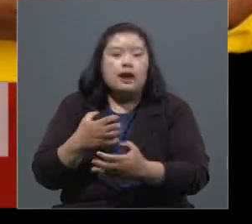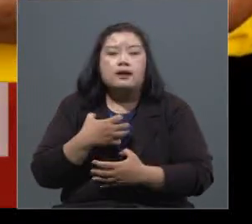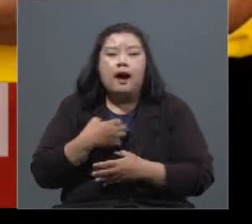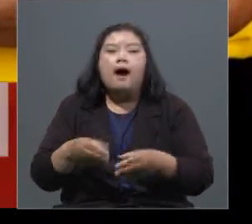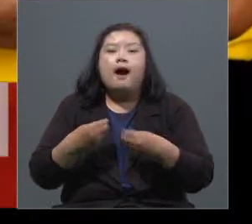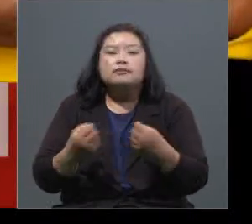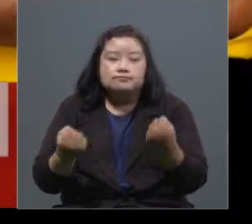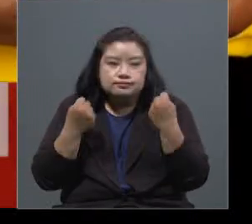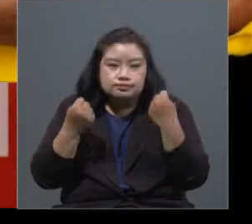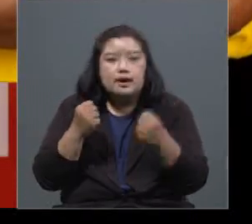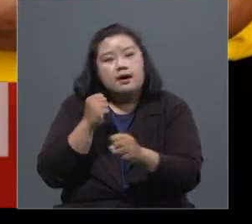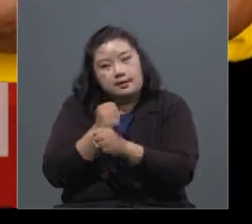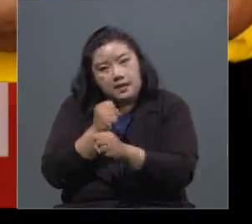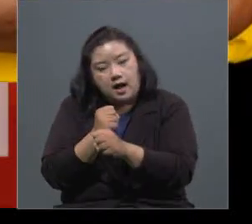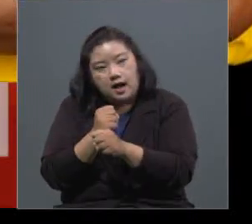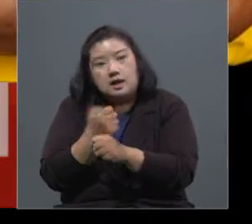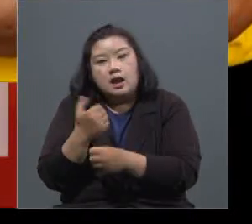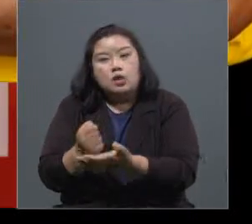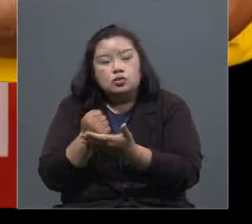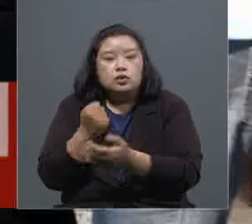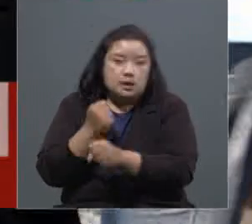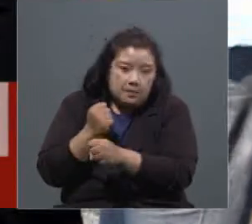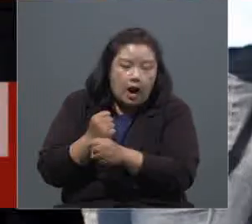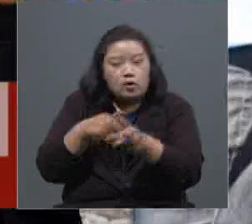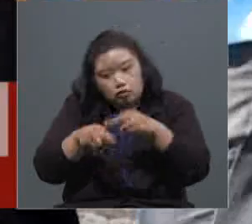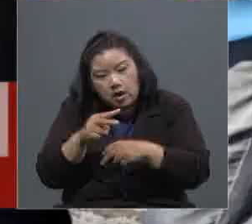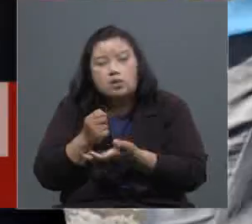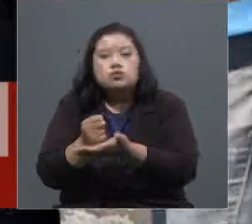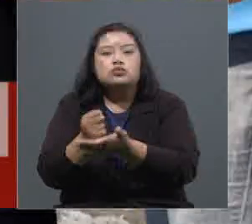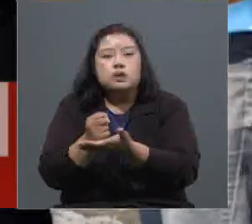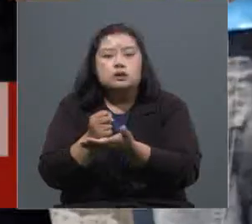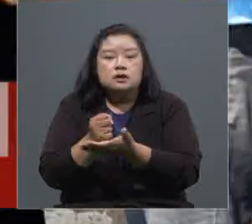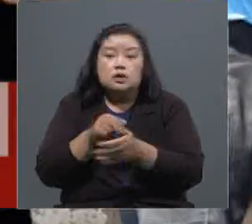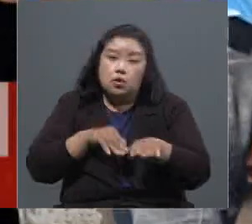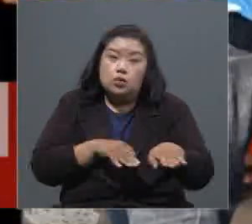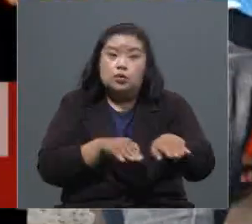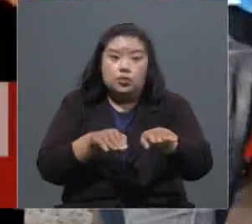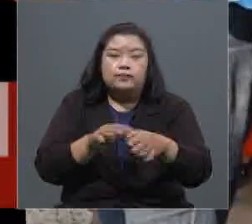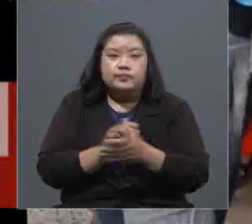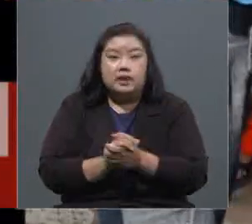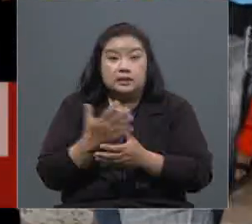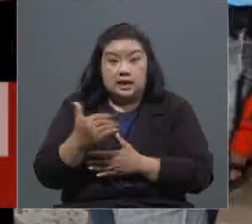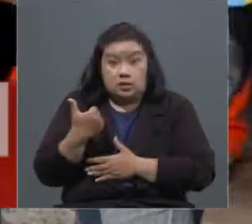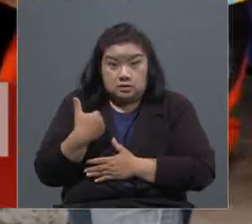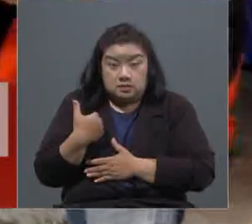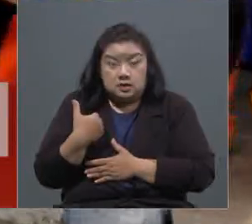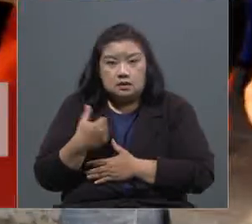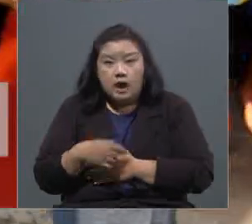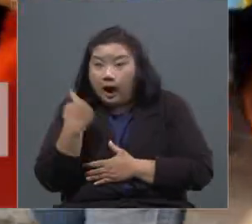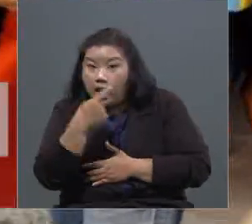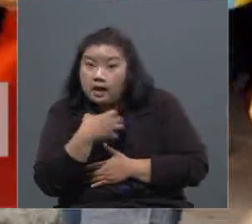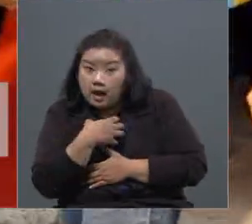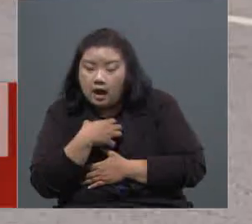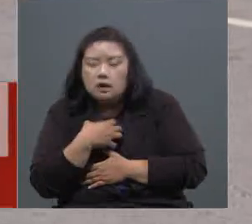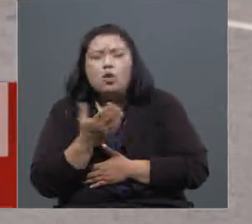กำลังใจในการปฏิบัติงานมาช่วยอำนวยความสะดวกในการเดินทางให้กับประชาชนแล้วก็ฝากถึงประชาชนนะคะที่เดินทางขอให้ให้